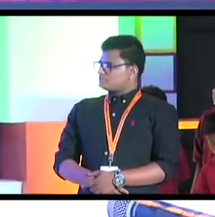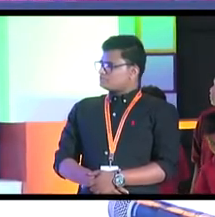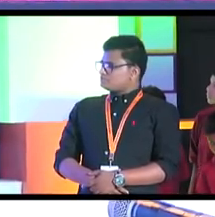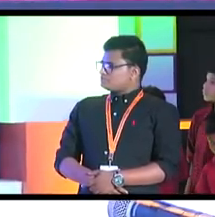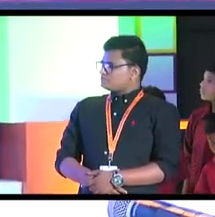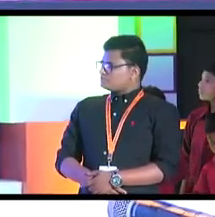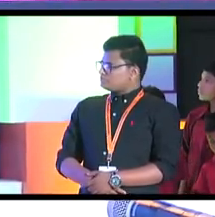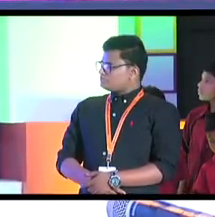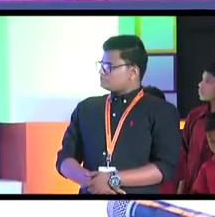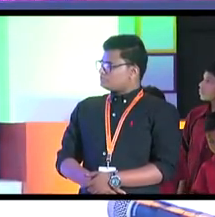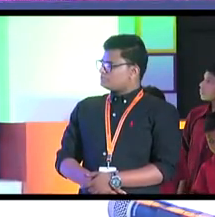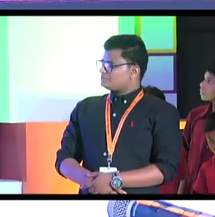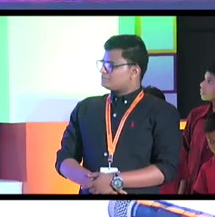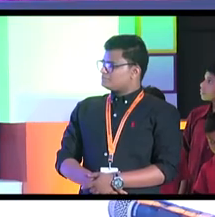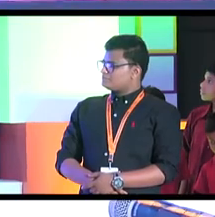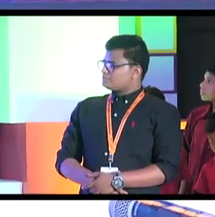E